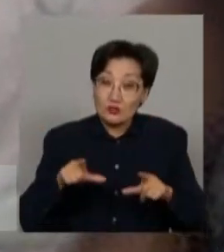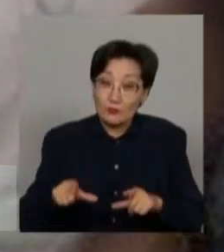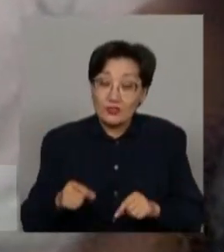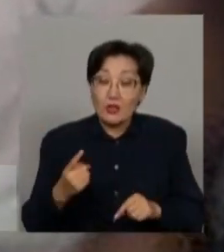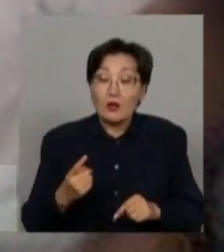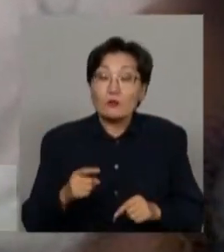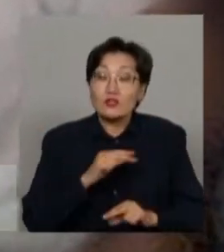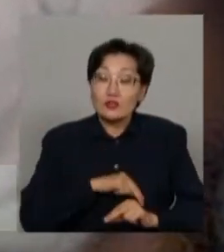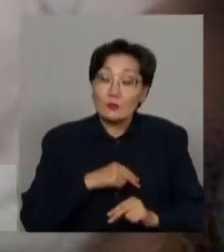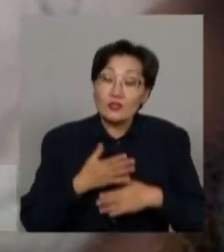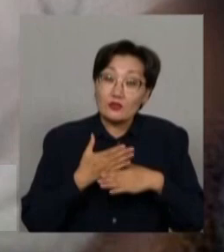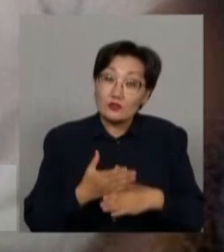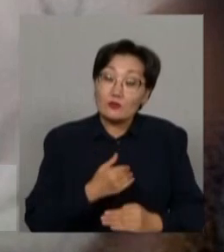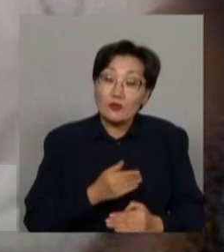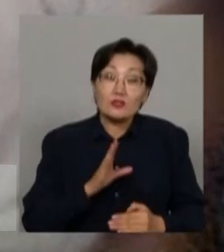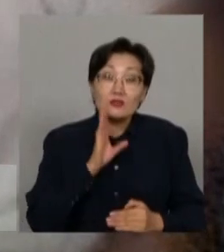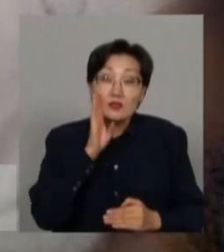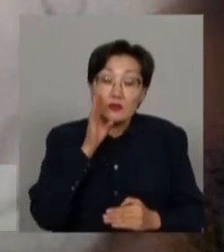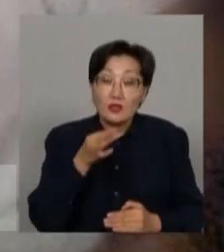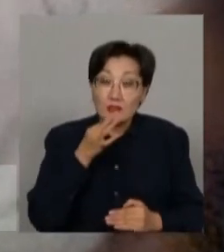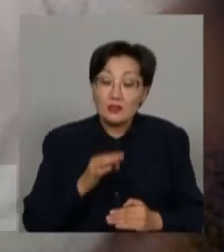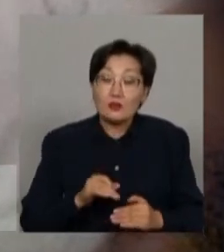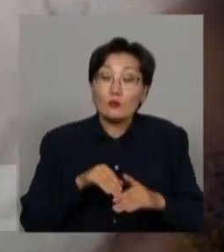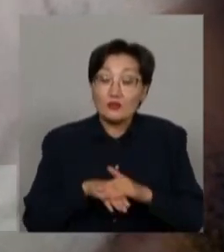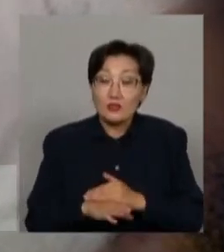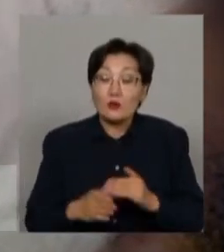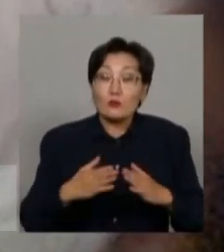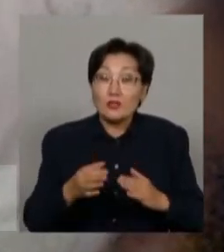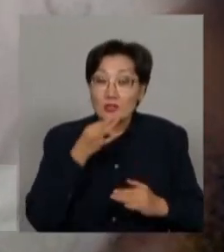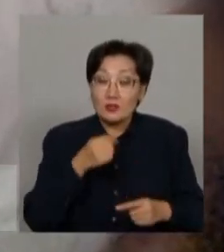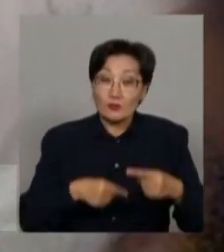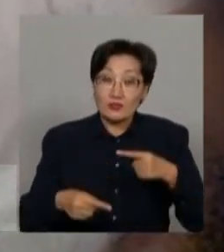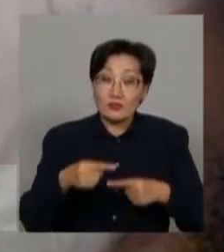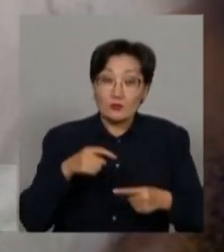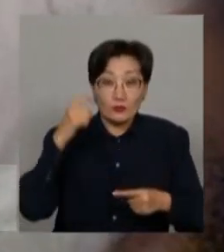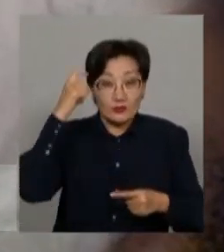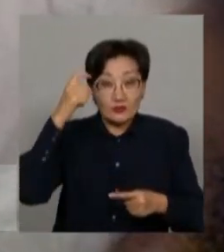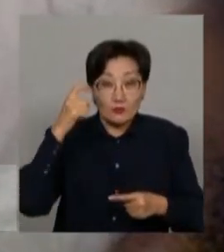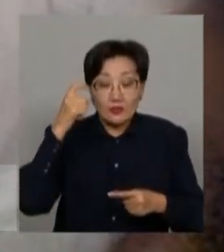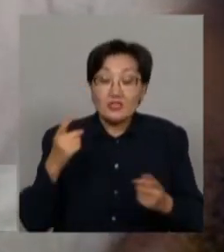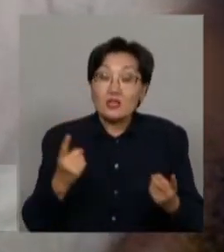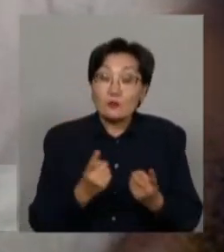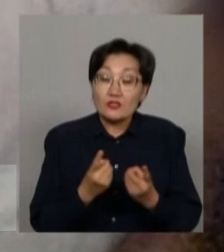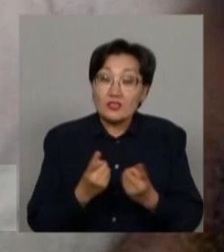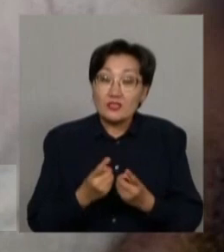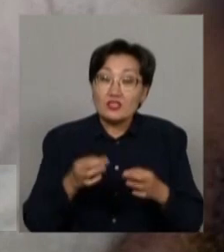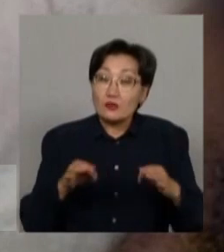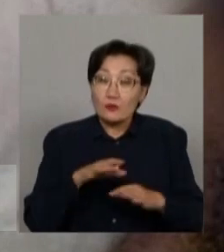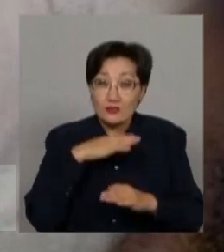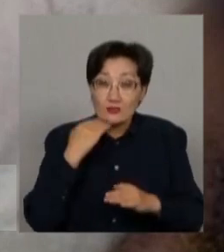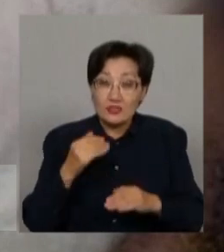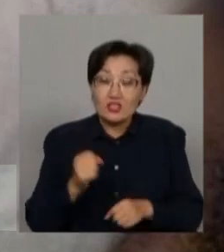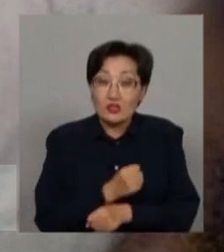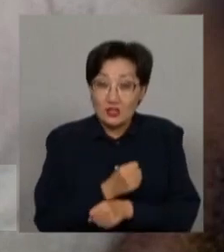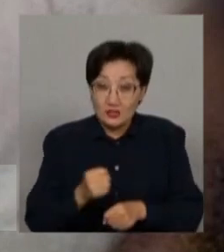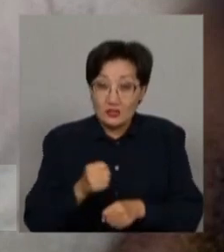бір шаруалармен көмектеспек болып таңертең ерте шығыпты. Үйіме ерте қайтамын деген баласын ішімдікке сылқия тойып алған сыныптастар жібергісі келмей аяусыз